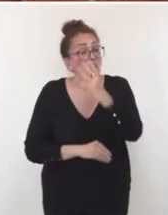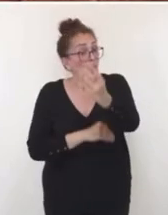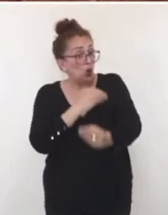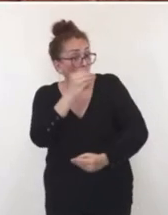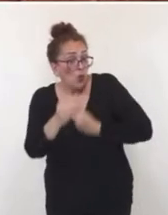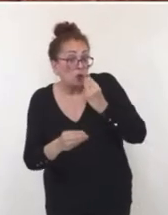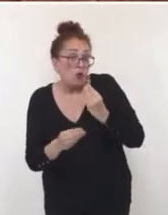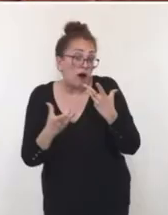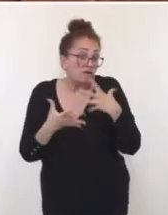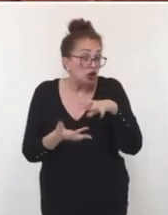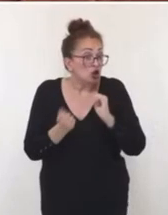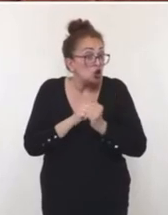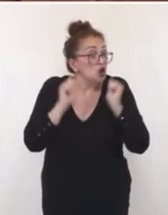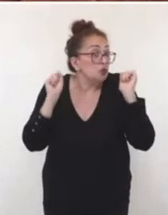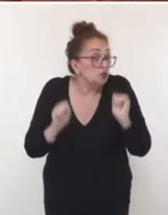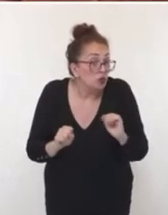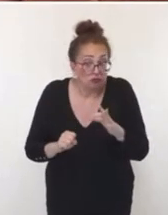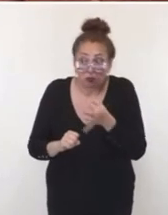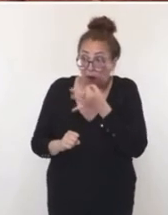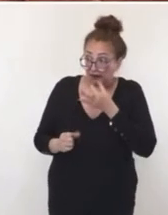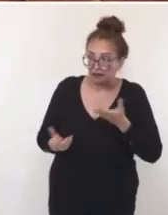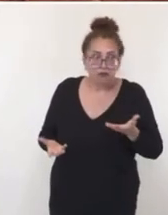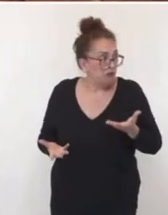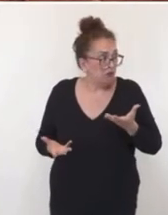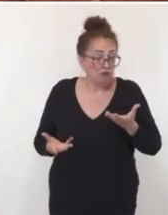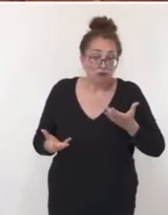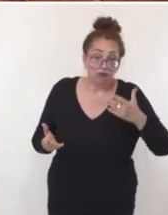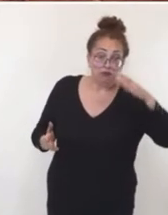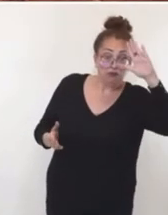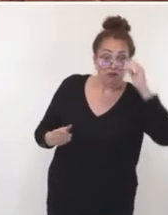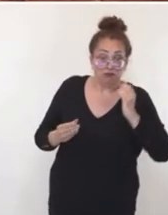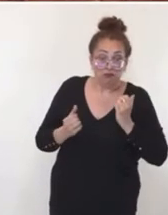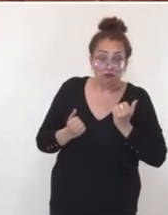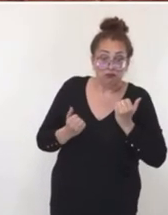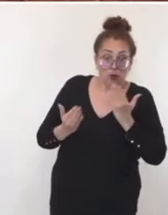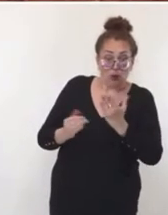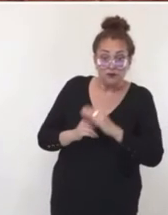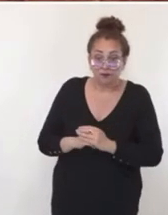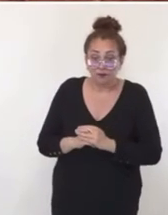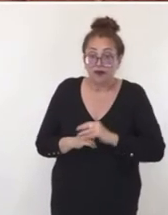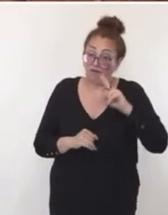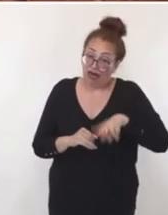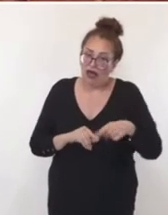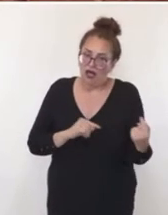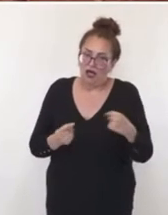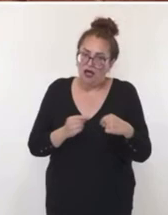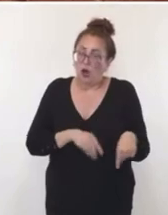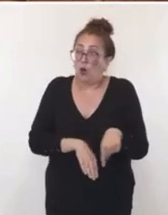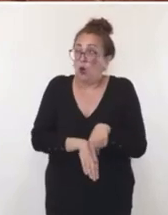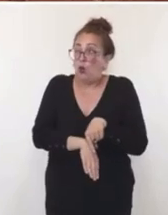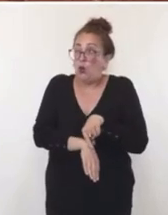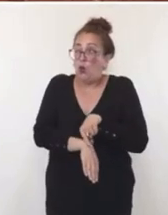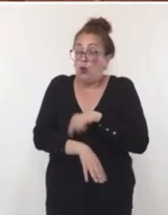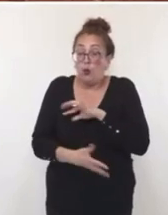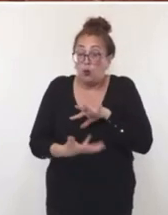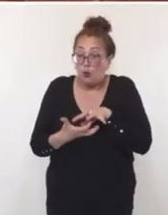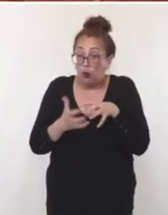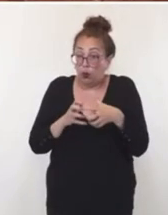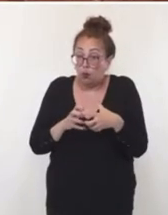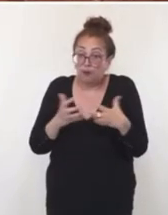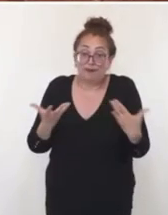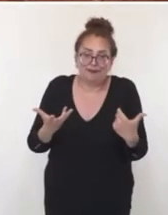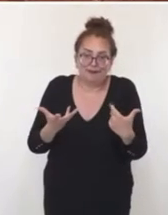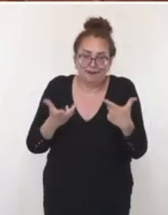Et en voyant, je profite de cette délibération pour vous faire une proposition. On vient d'avoir un long débat, compliqué, qui montre d'ailleurs que au-delà